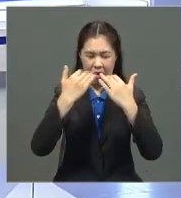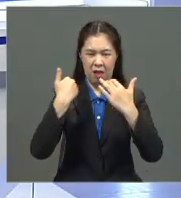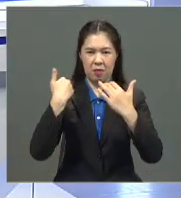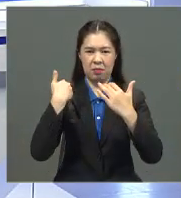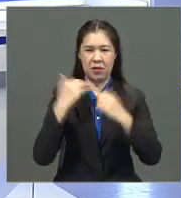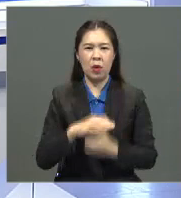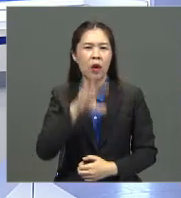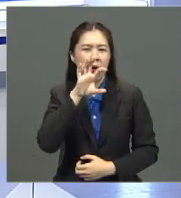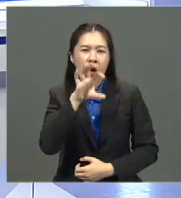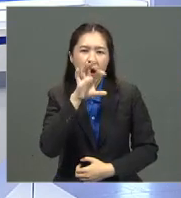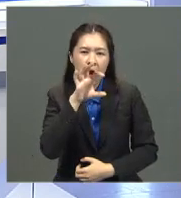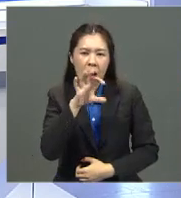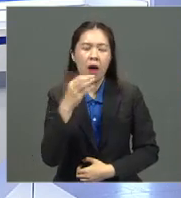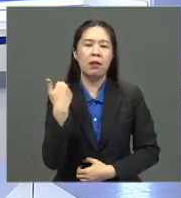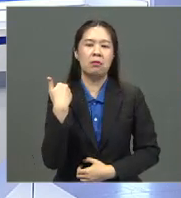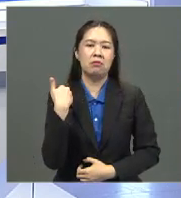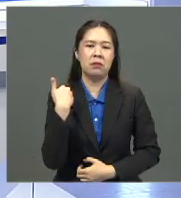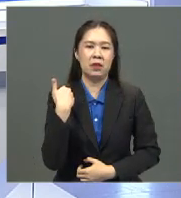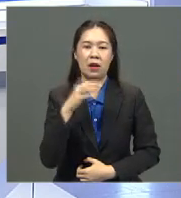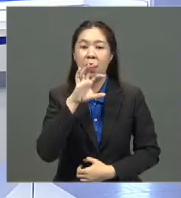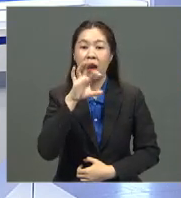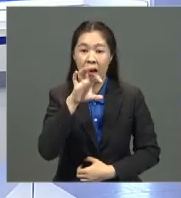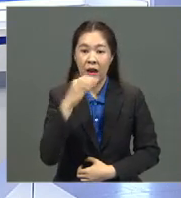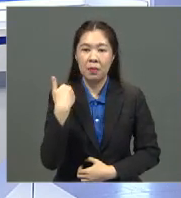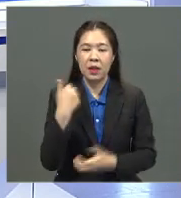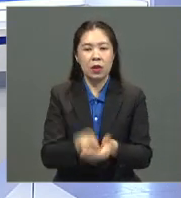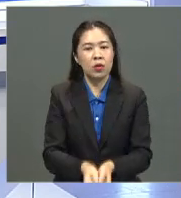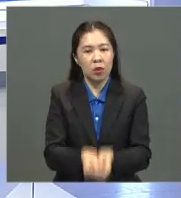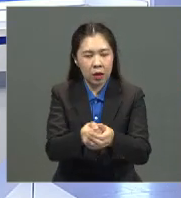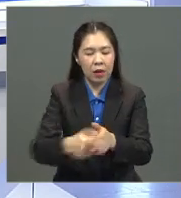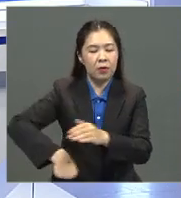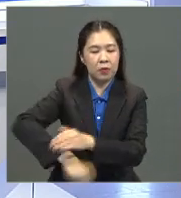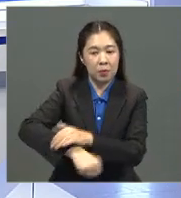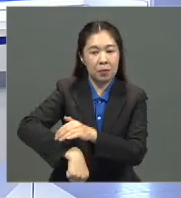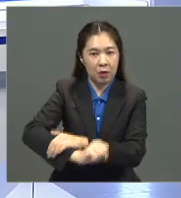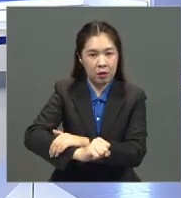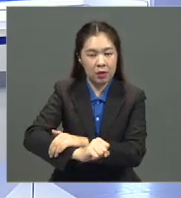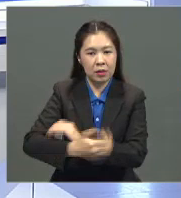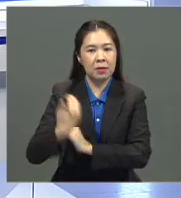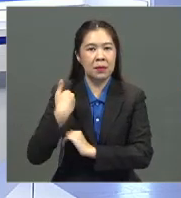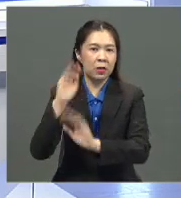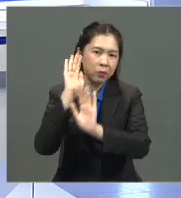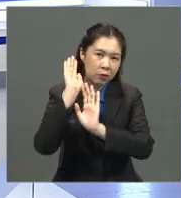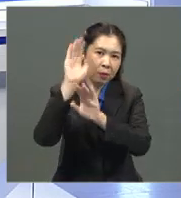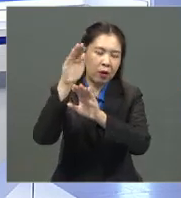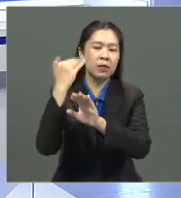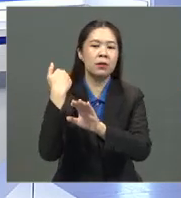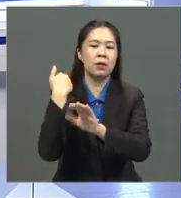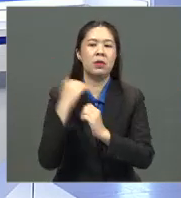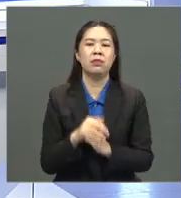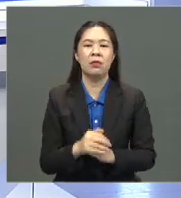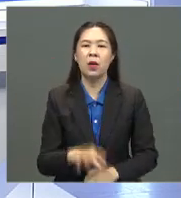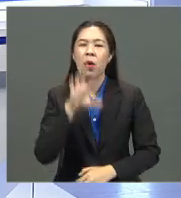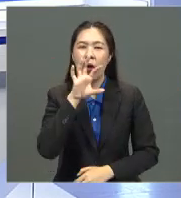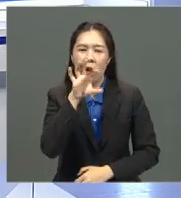กีฬาแต่จะต้องส่งเสียงเชียร์การออมโคนเนี่ยก็ปนวอลเลย์บอลฟุตบอลหรือว่าจะเป็นบาสเกตบอลจะอันนี้เวลา